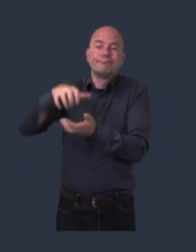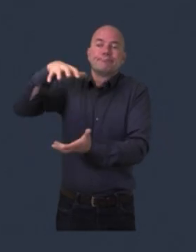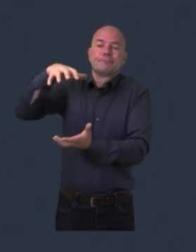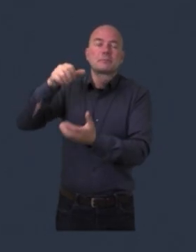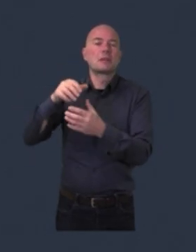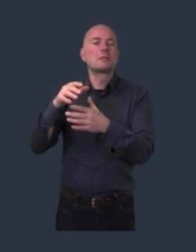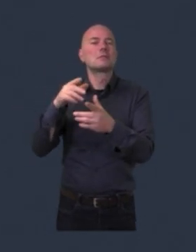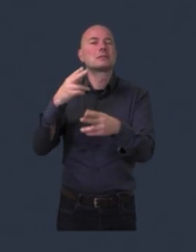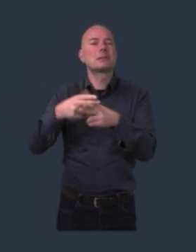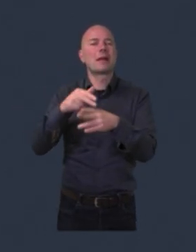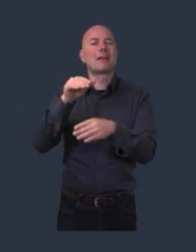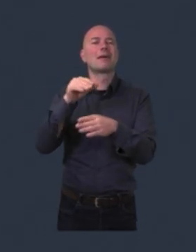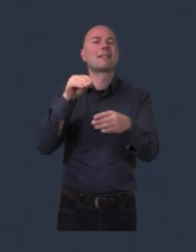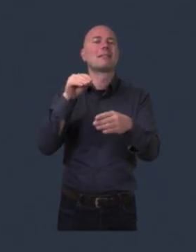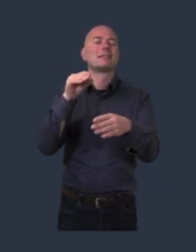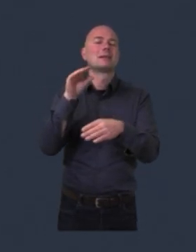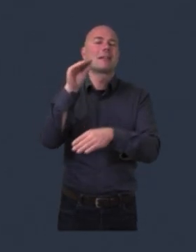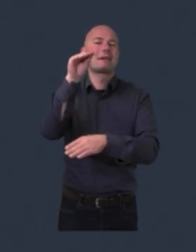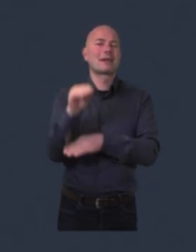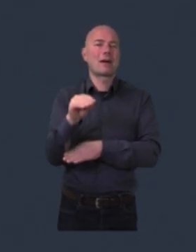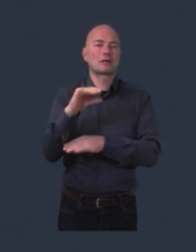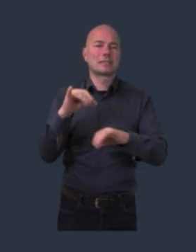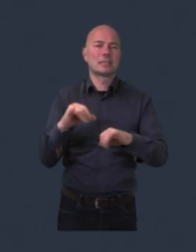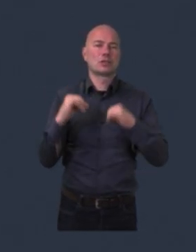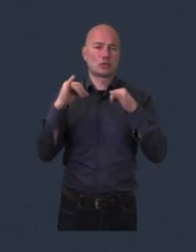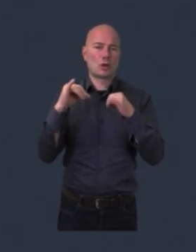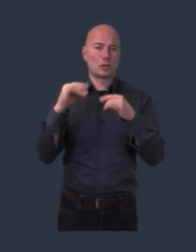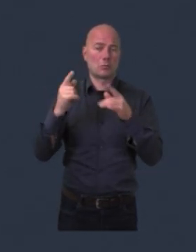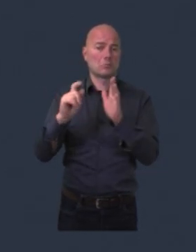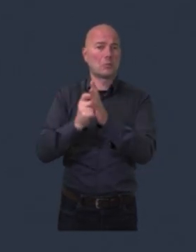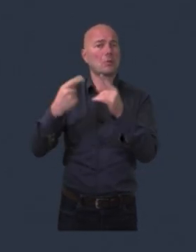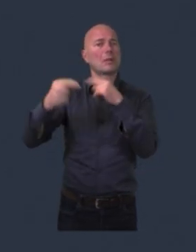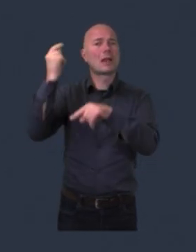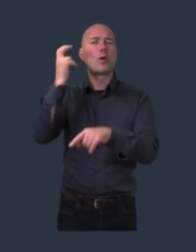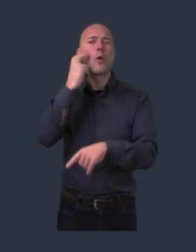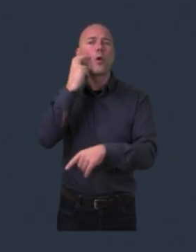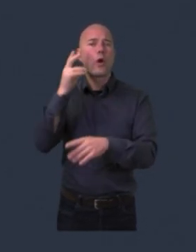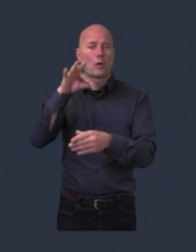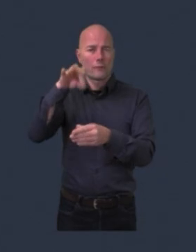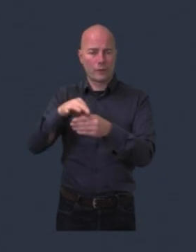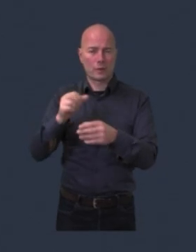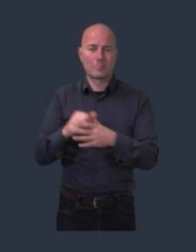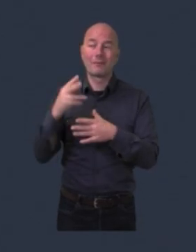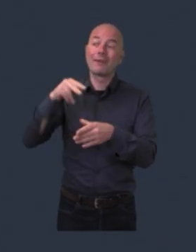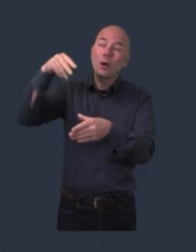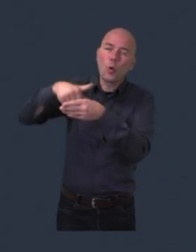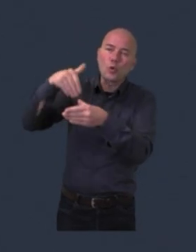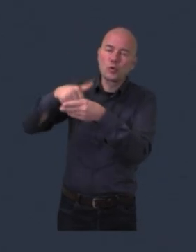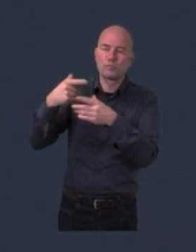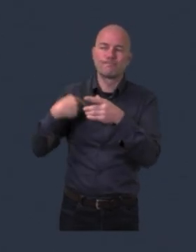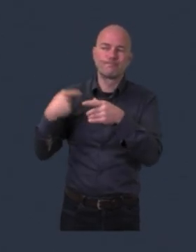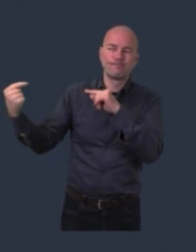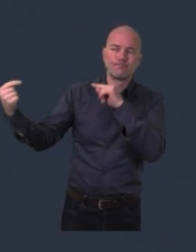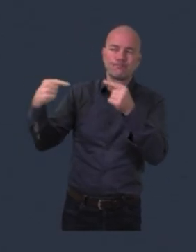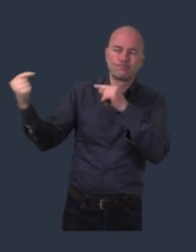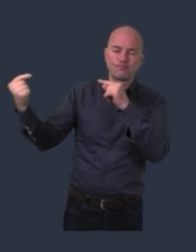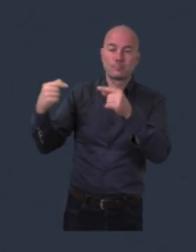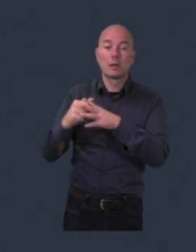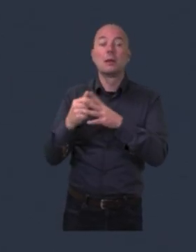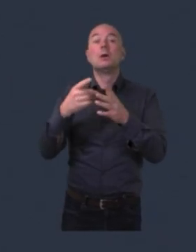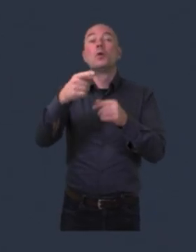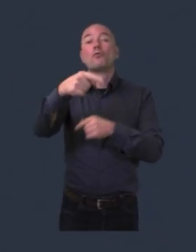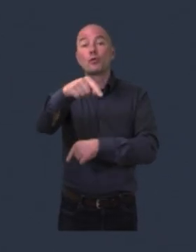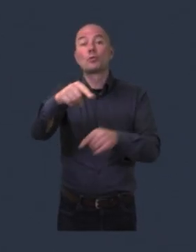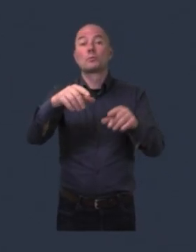Hollande. Hier, lors des débats sur nos propositions pour la jeunesse, nous avons eu des désaccords sur le contenu. Mais vous avez semblé, majorité régionale,